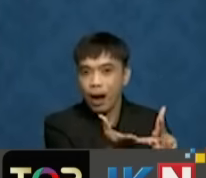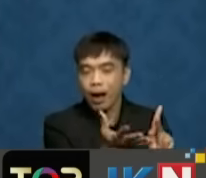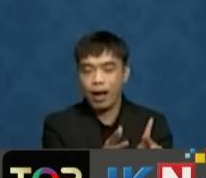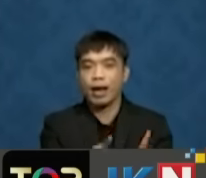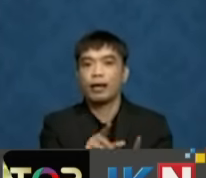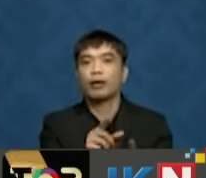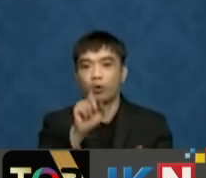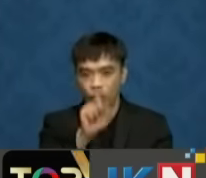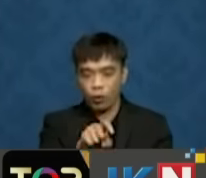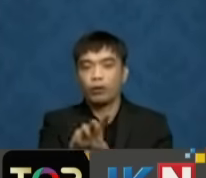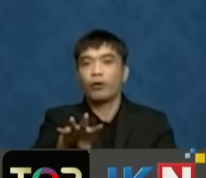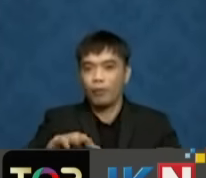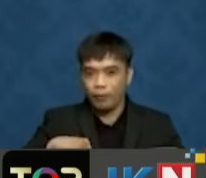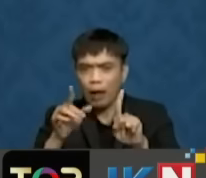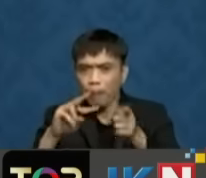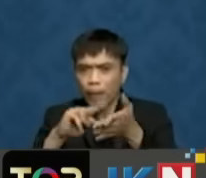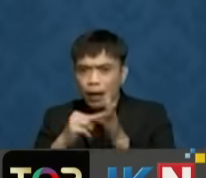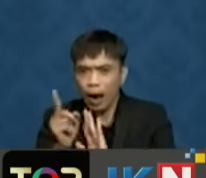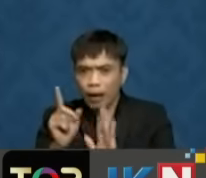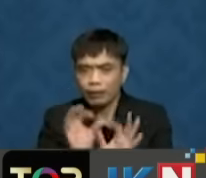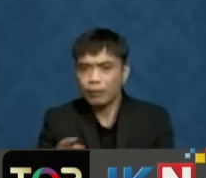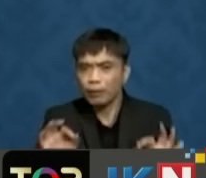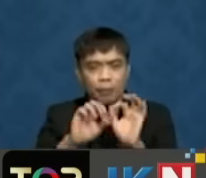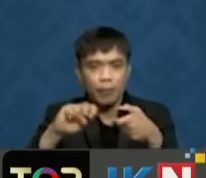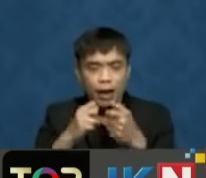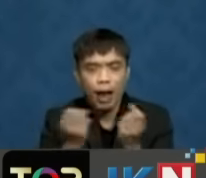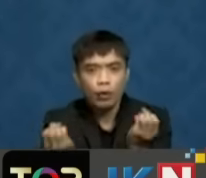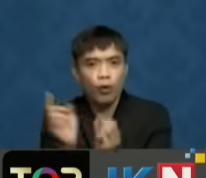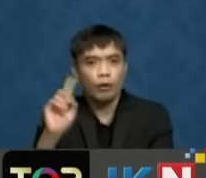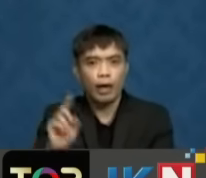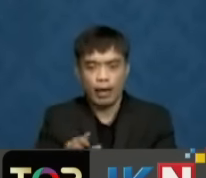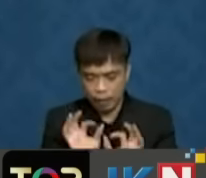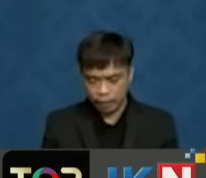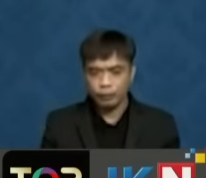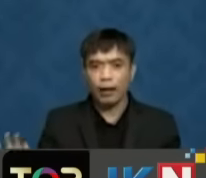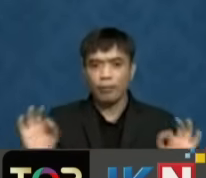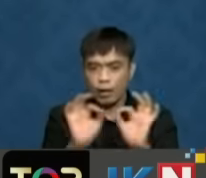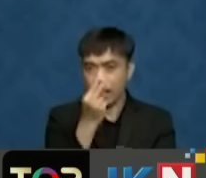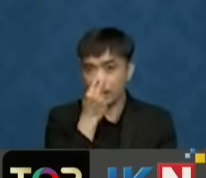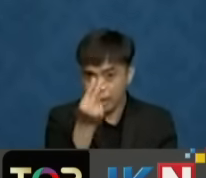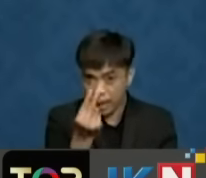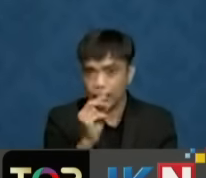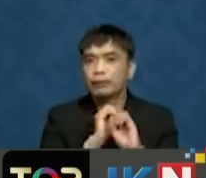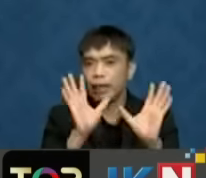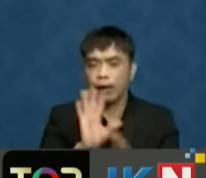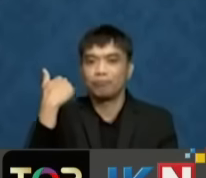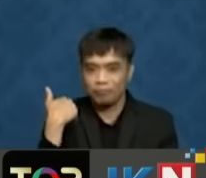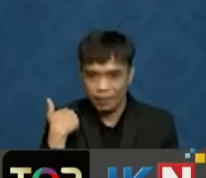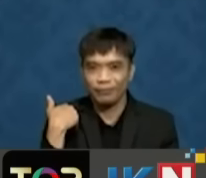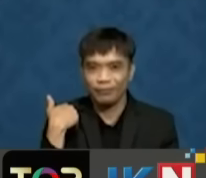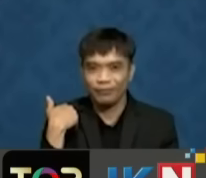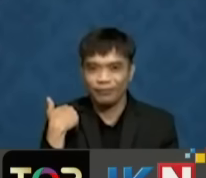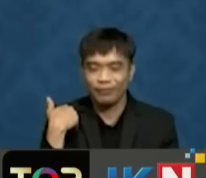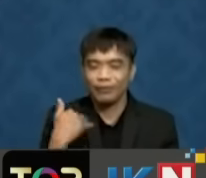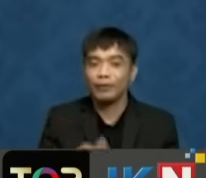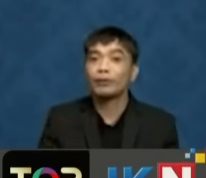พราะขาดแรงซื้อการลงทุนใหม่ๆไม่เกิดและเมื่อต้องลงมือแก้ไขอย่างจริงจังก็คือตัดลดงบรายจ่าย